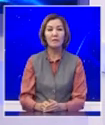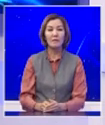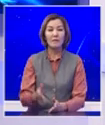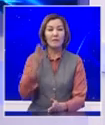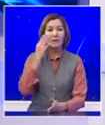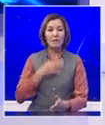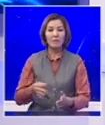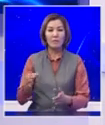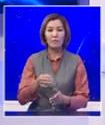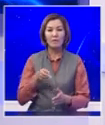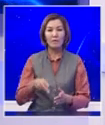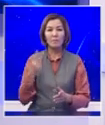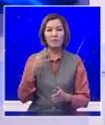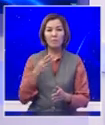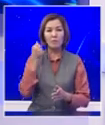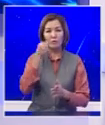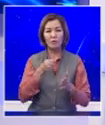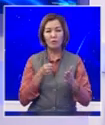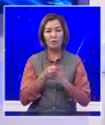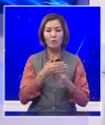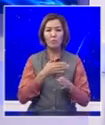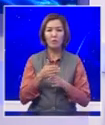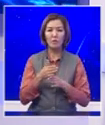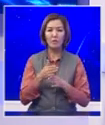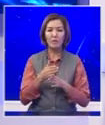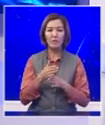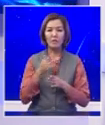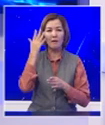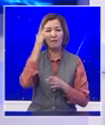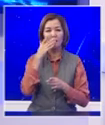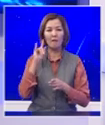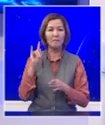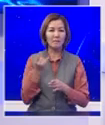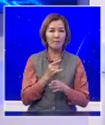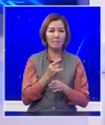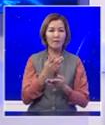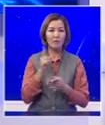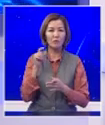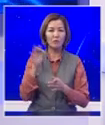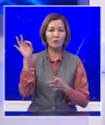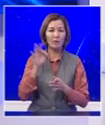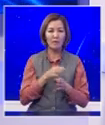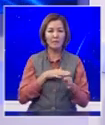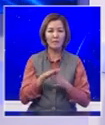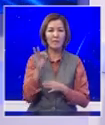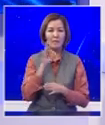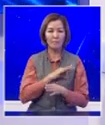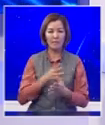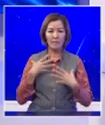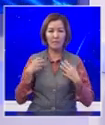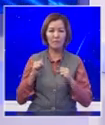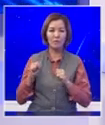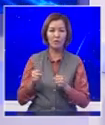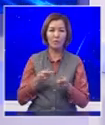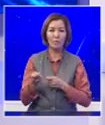Алматы облысында 2023 жылға бөлінген аңсаған сәби квотасы 100% игеріліп бітті. Денсаулық сақтау